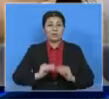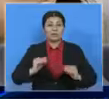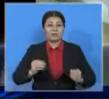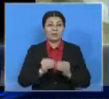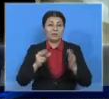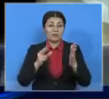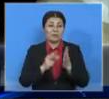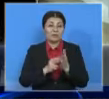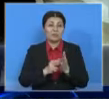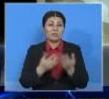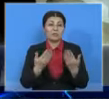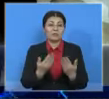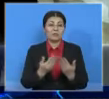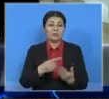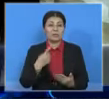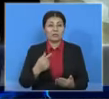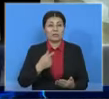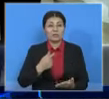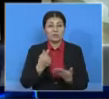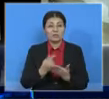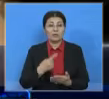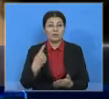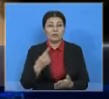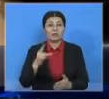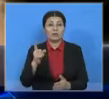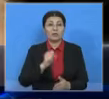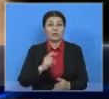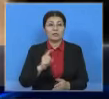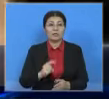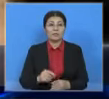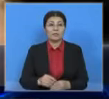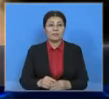исполнилось 18, и сегодня они голосовали впервые.